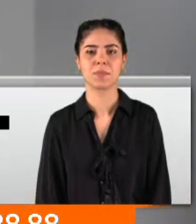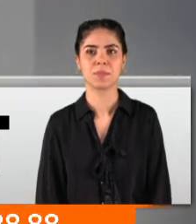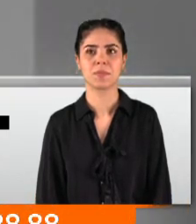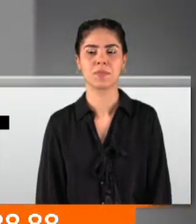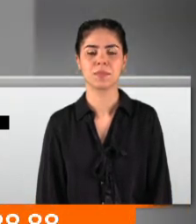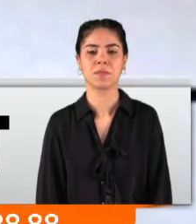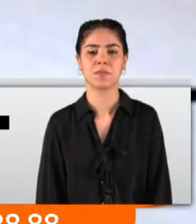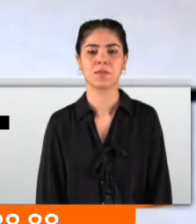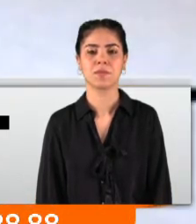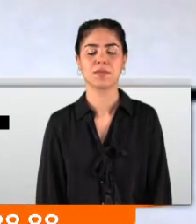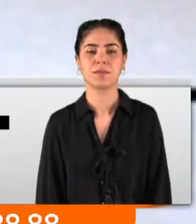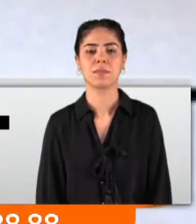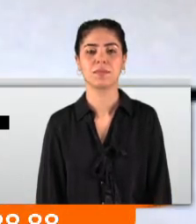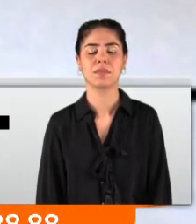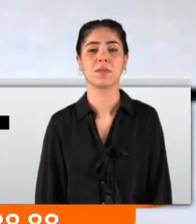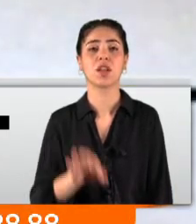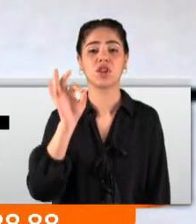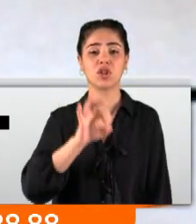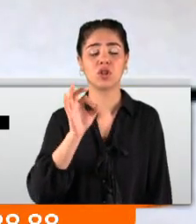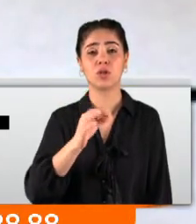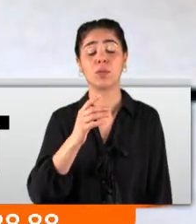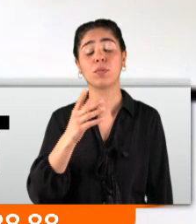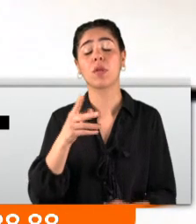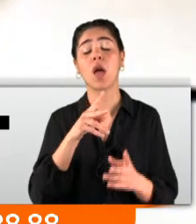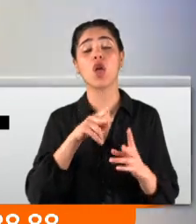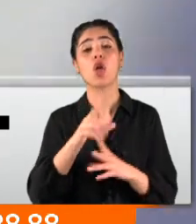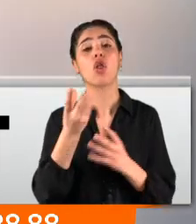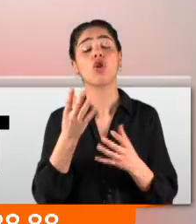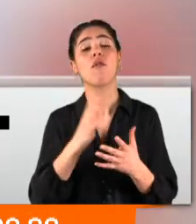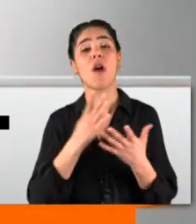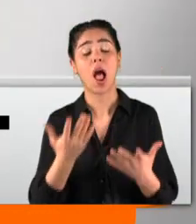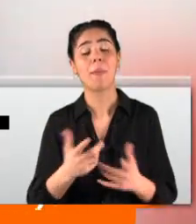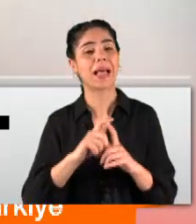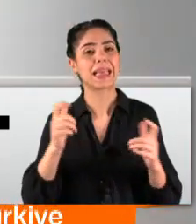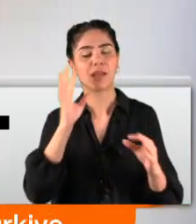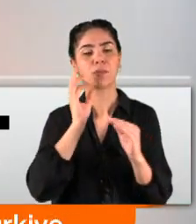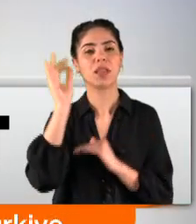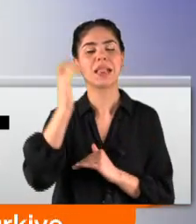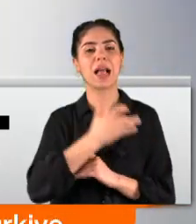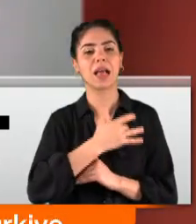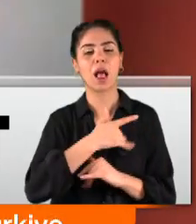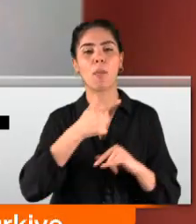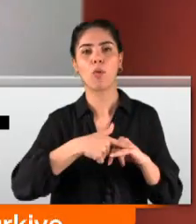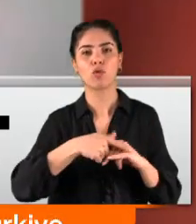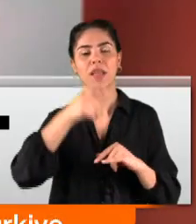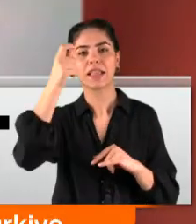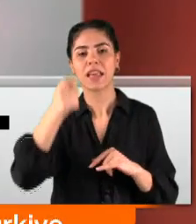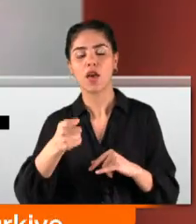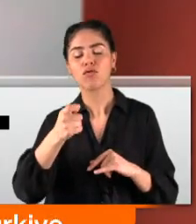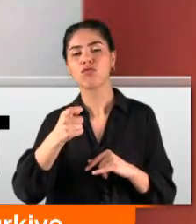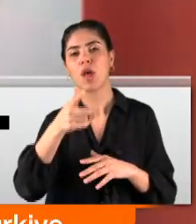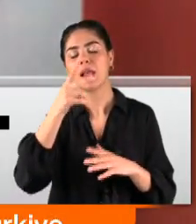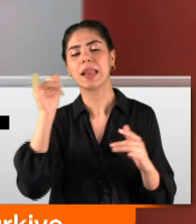bu Deniz kat edilmesi gereken çok mesafe olsa da gelişmenin insan kalbi hücrelerinden gerçeğine